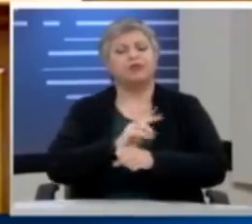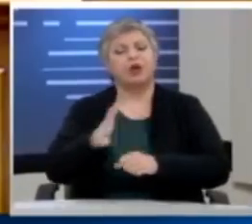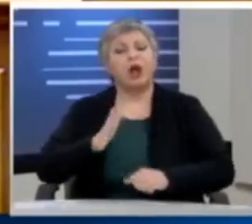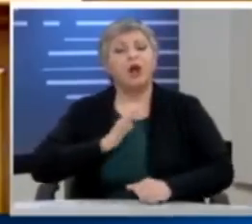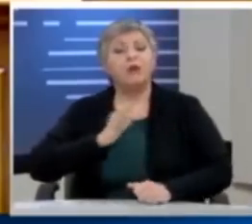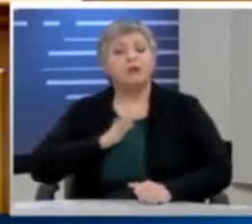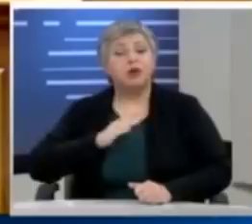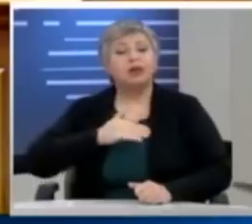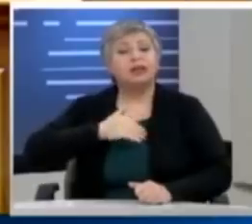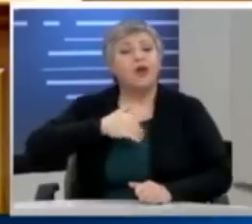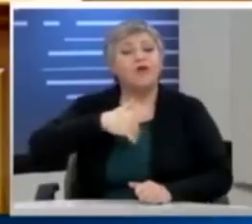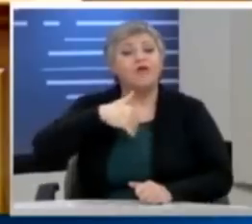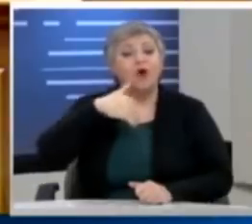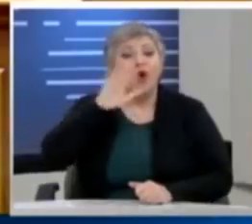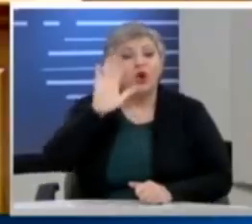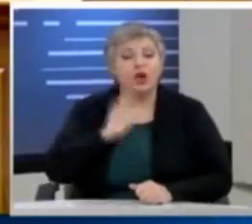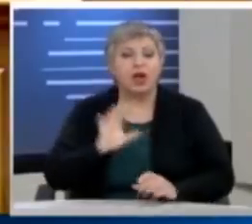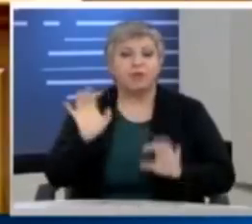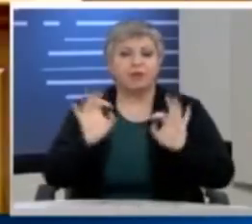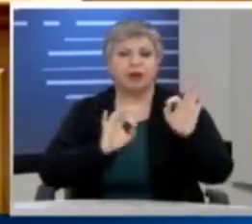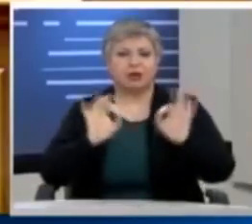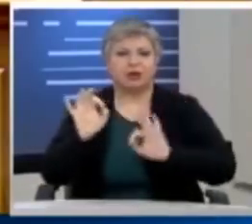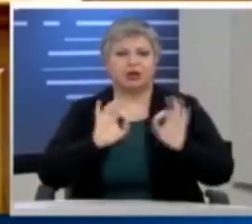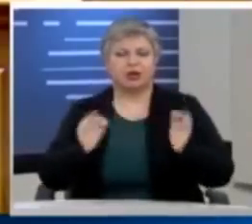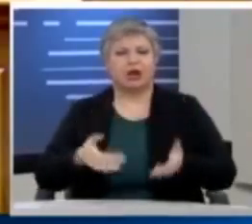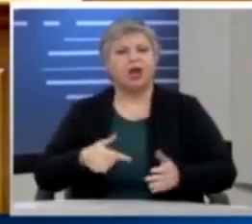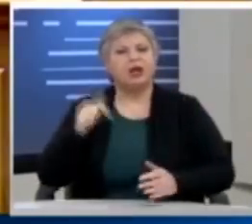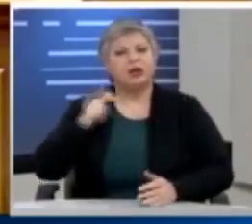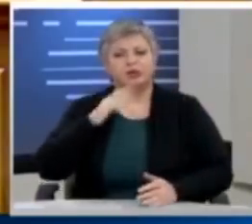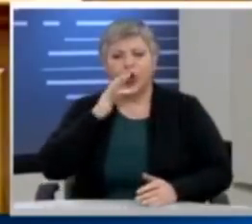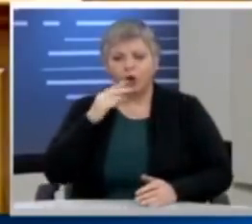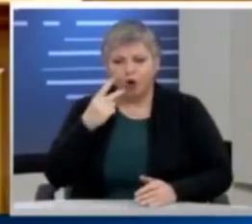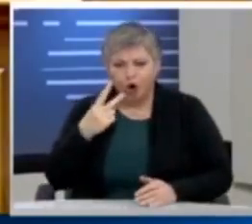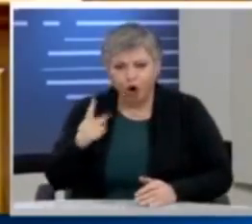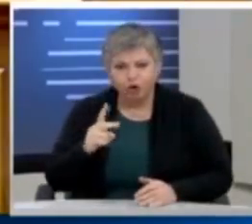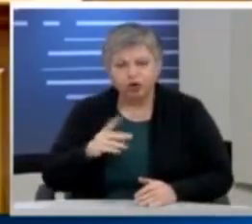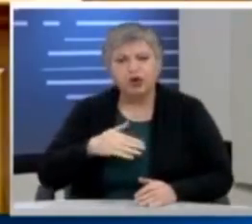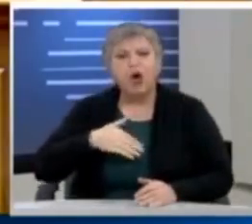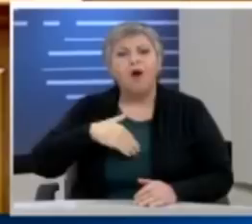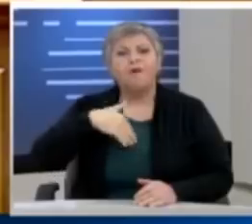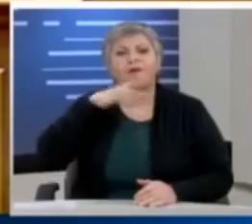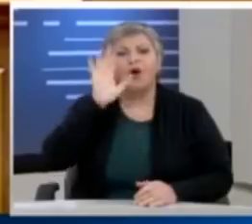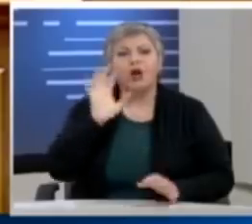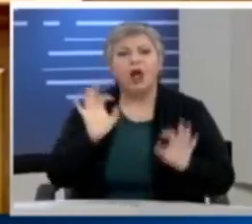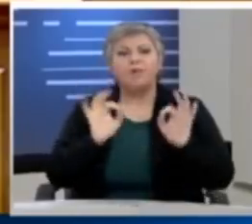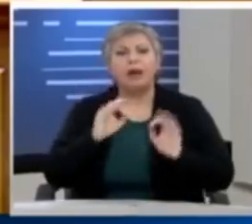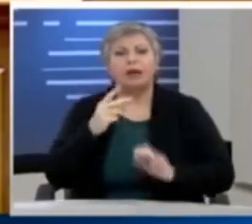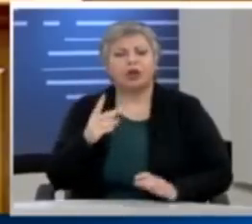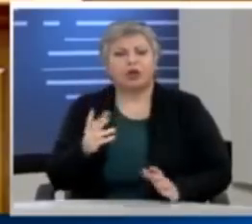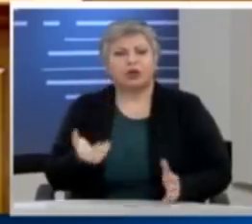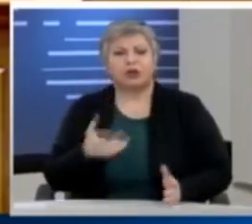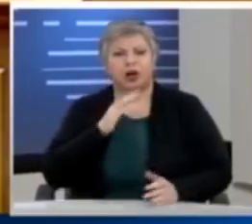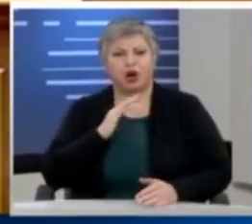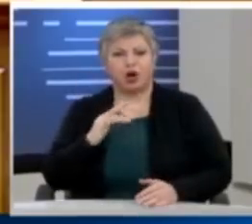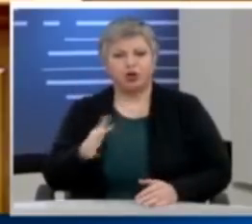Μακεδονίας, άρα Βόρειο Μακεδόνας, και η γλώσσα του ως η γλώσσα αυτού του κράτους, άρα Βορειομακεδονική. Ή γιατί